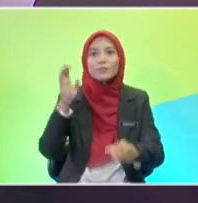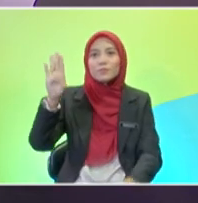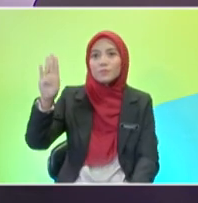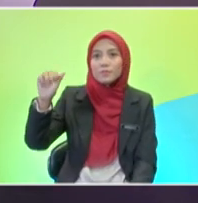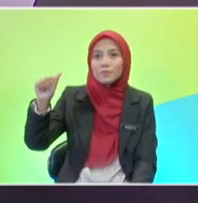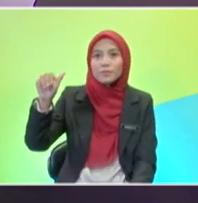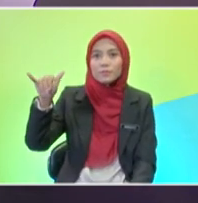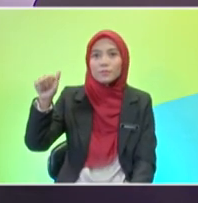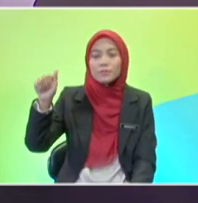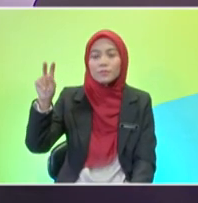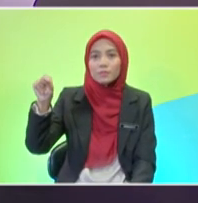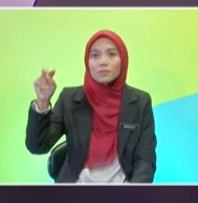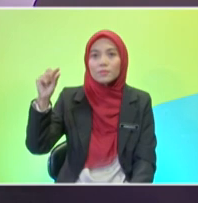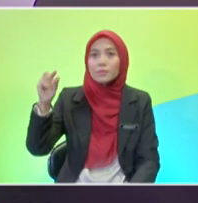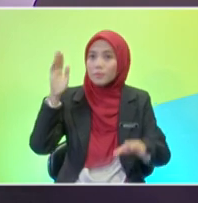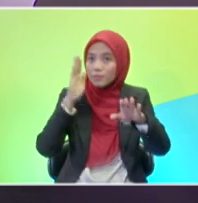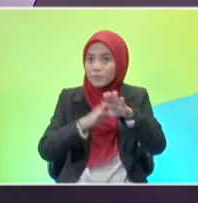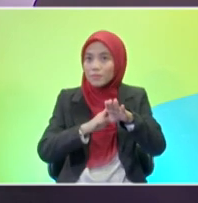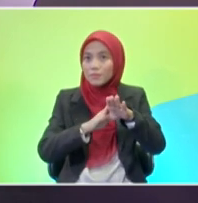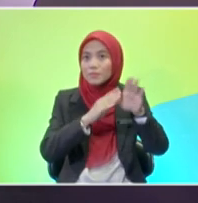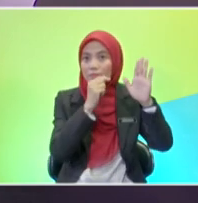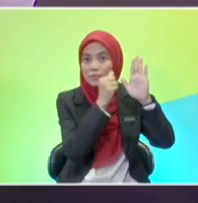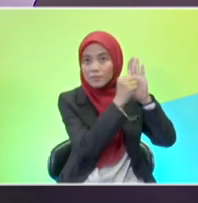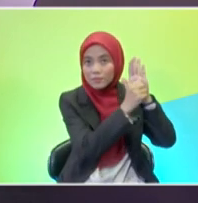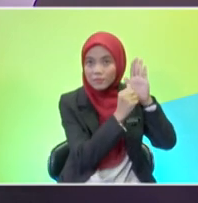lagaren ee saya Oki Oki